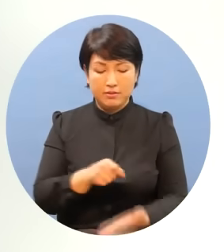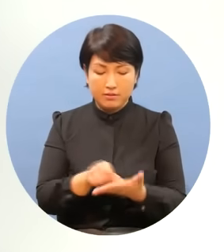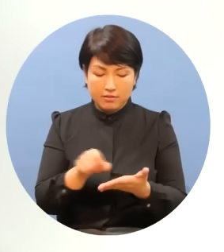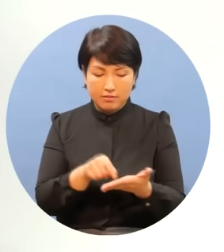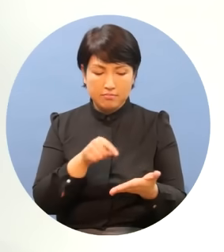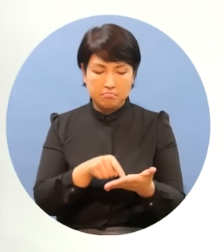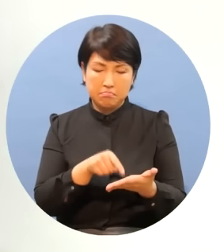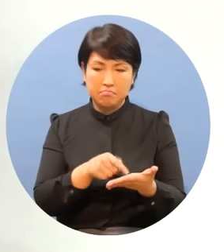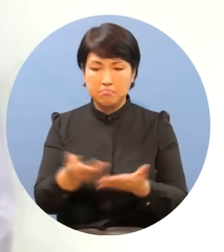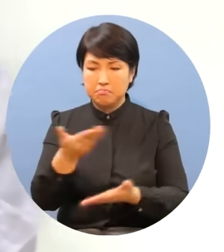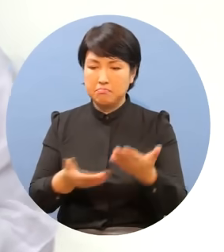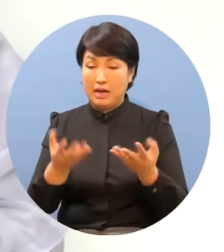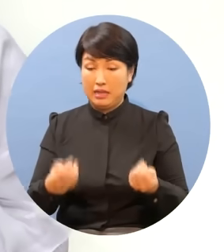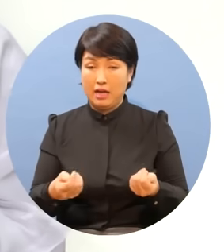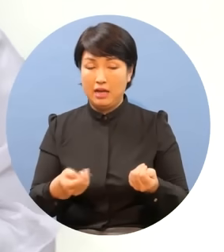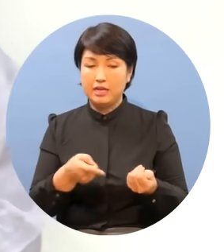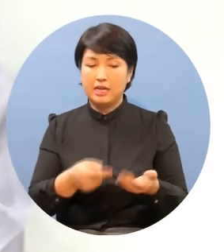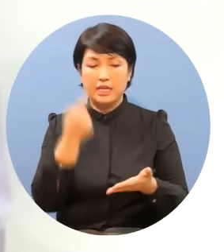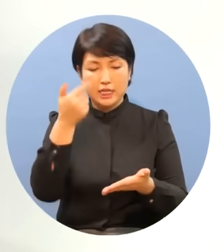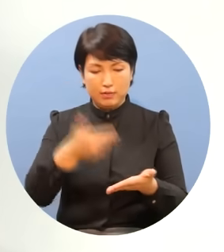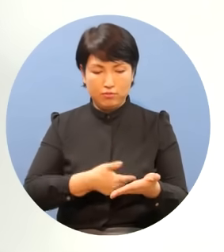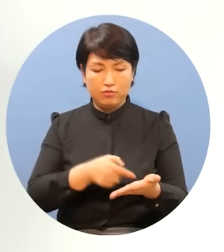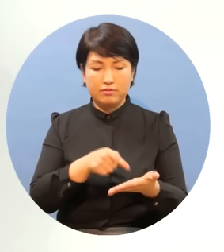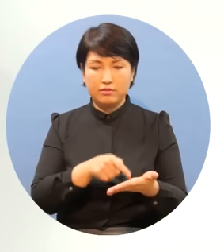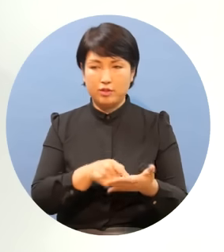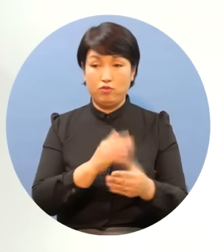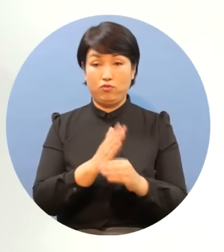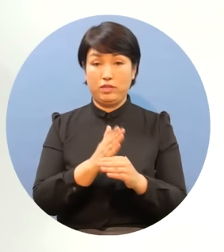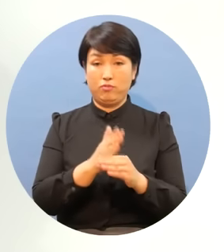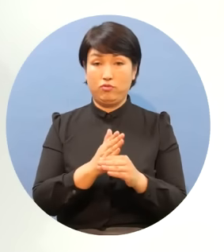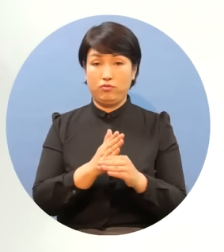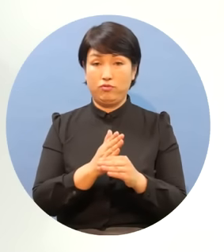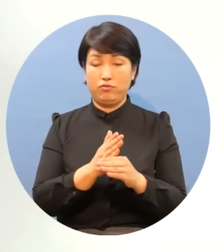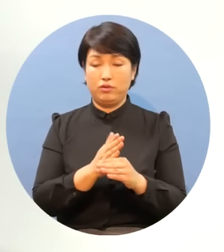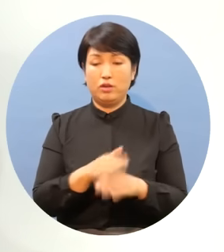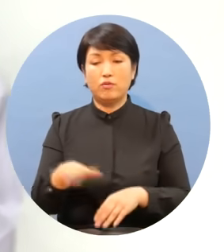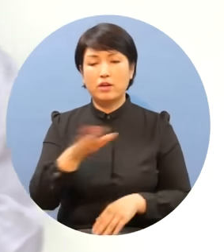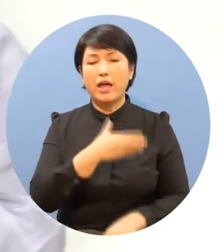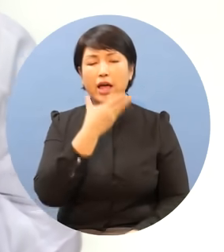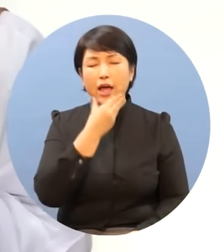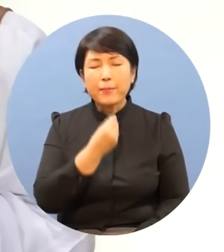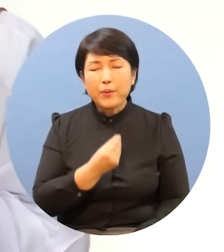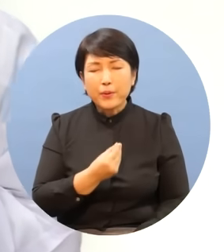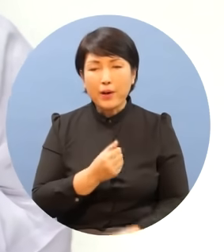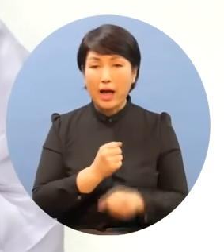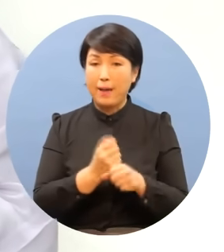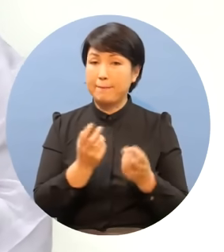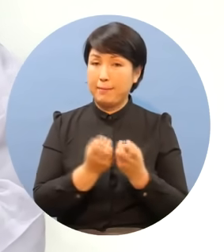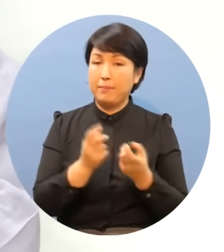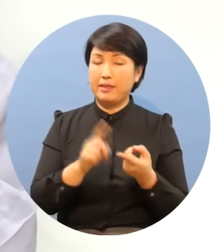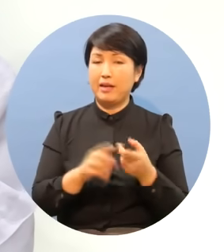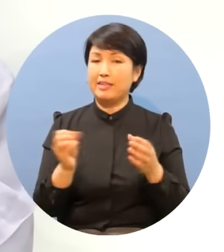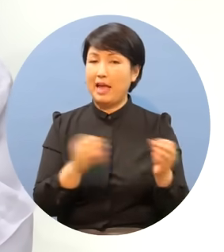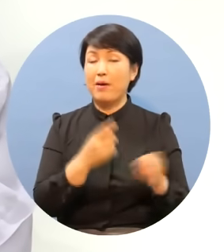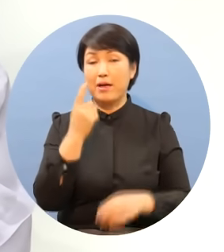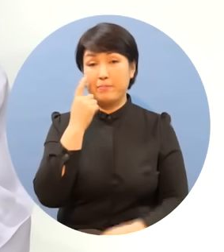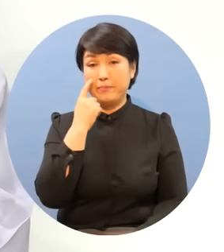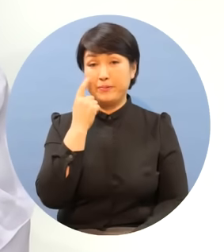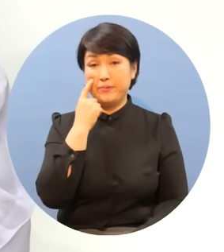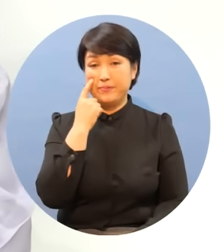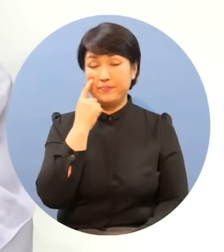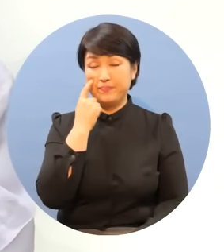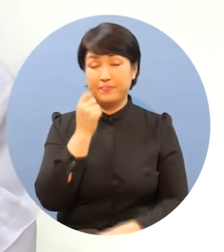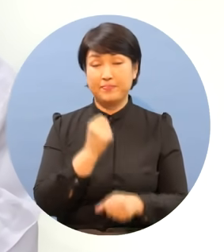질문을 선했는데요. 이 질문을 중심으로 해서 우리가 어떻게 하면 더 행복할 수 있는지 대화를